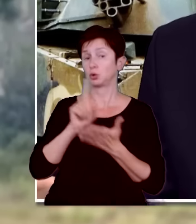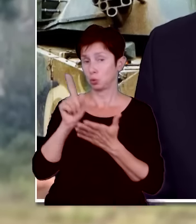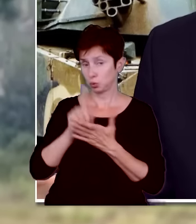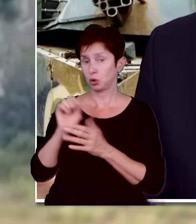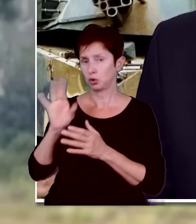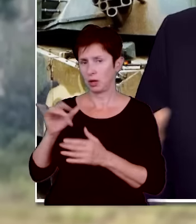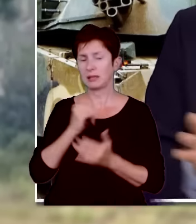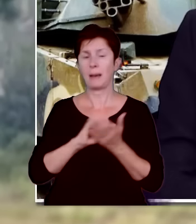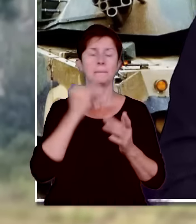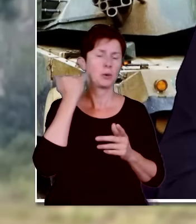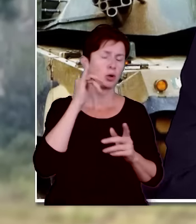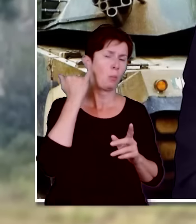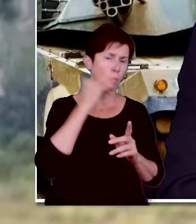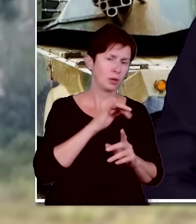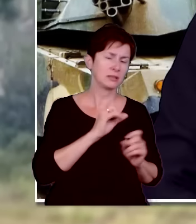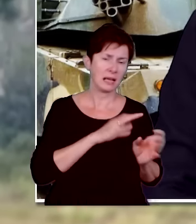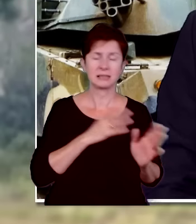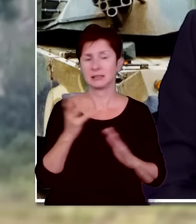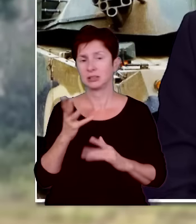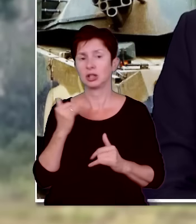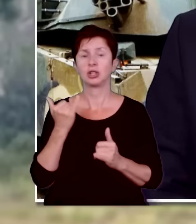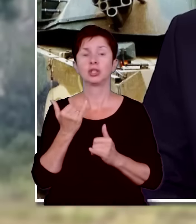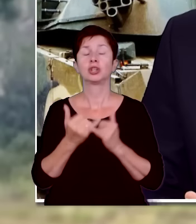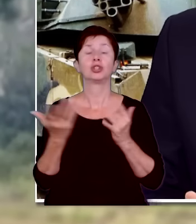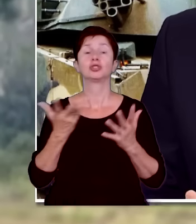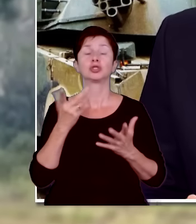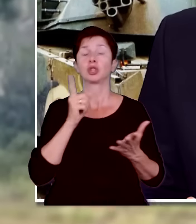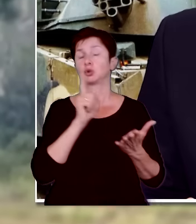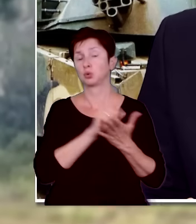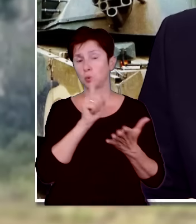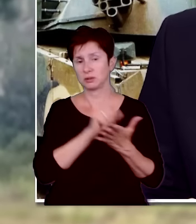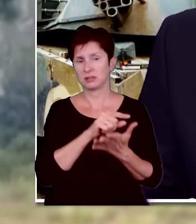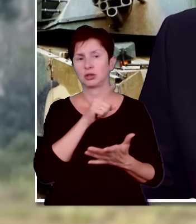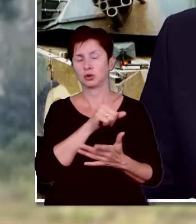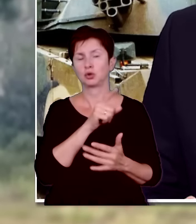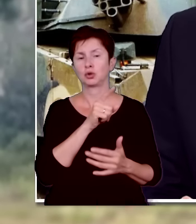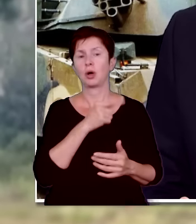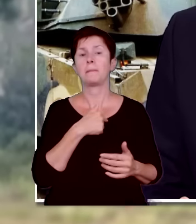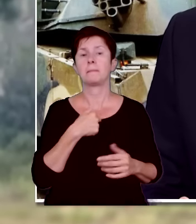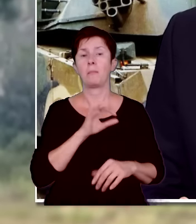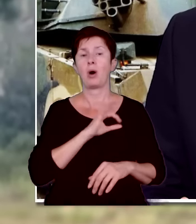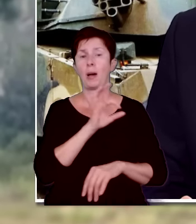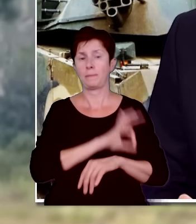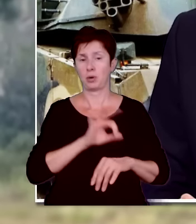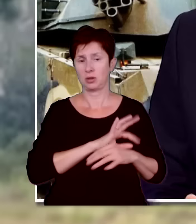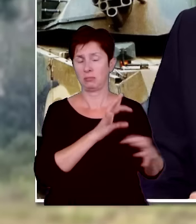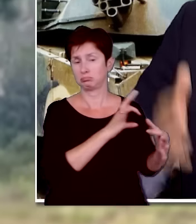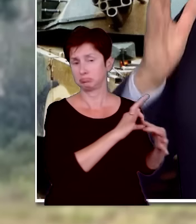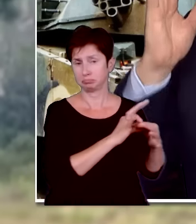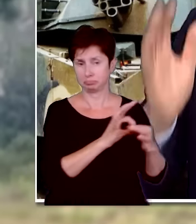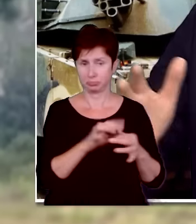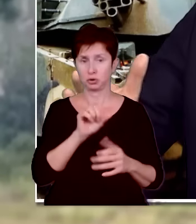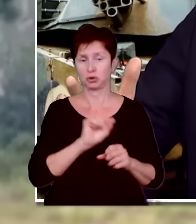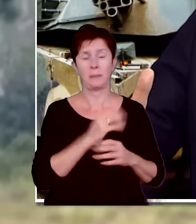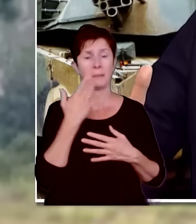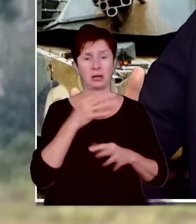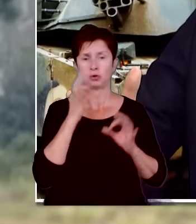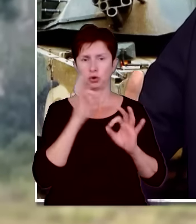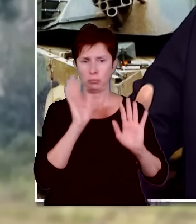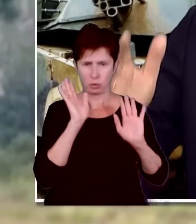porażki tam są porażki No oczywiście gdzie są sukcesy to wszystko tam gdzie kontynuuje nasza projekty i bardzo dobrze bardzo dobrze niech to będą jego